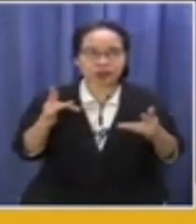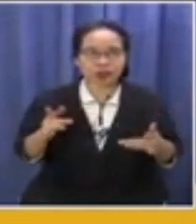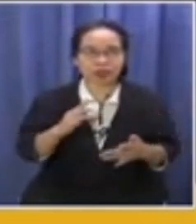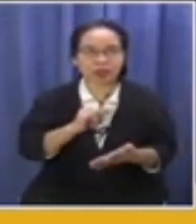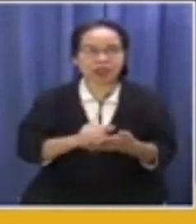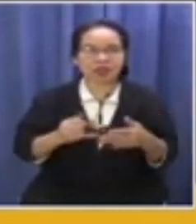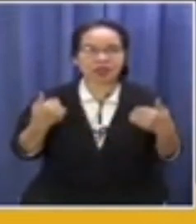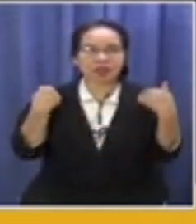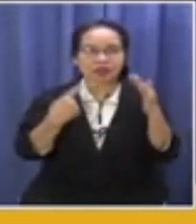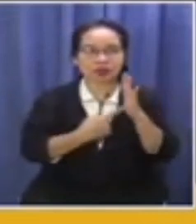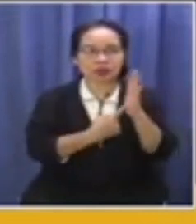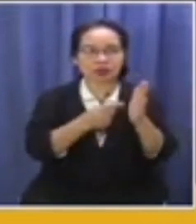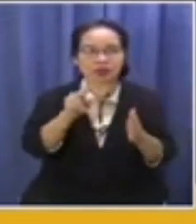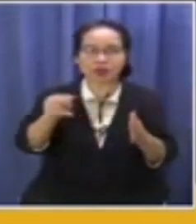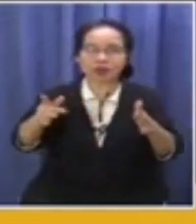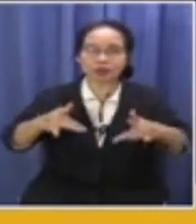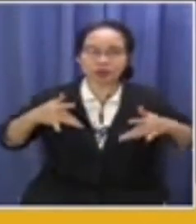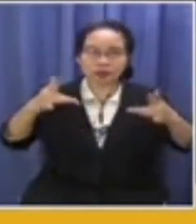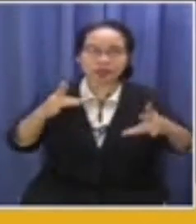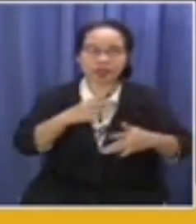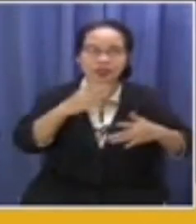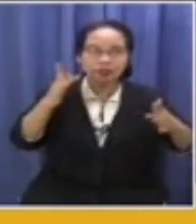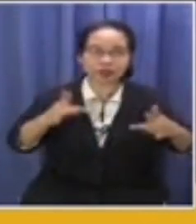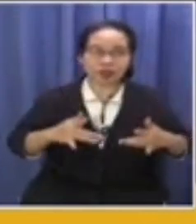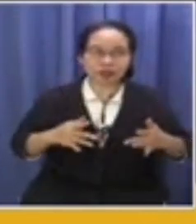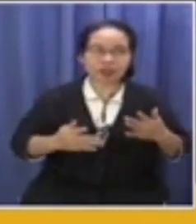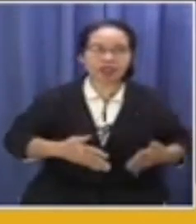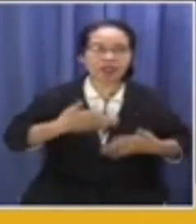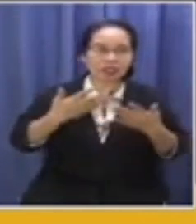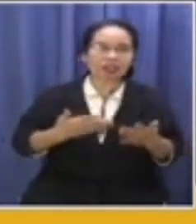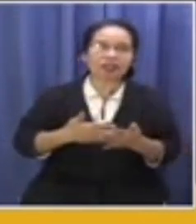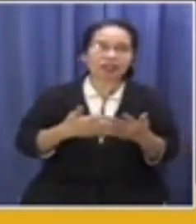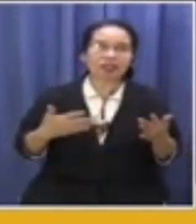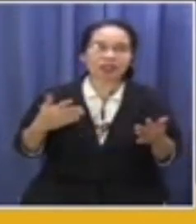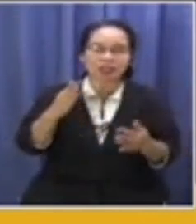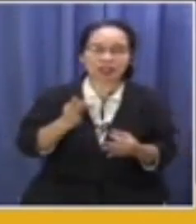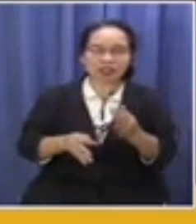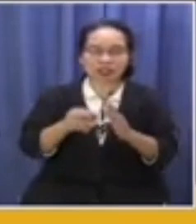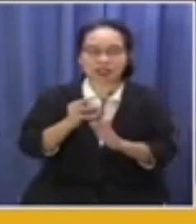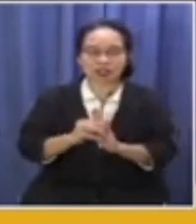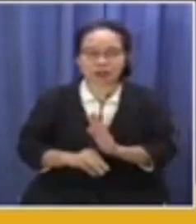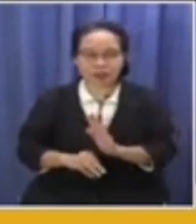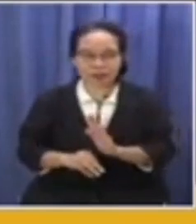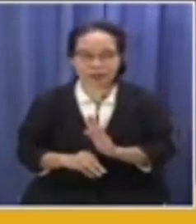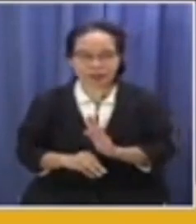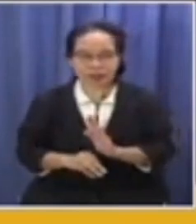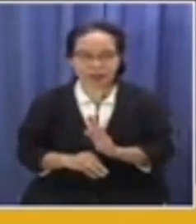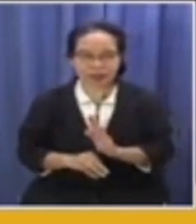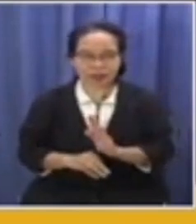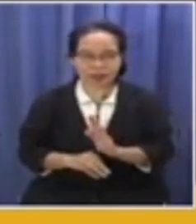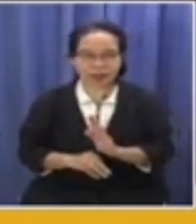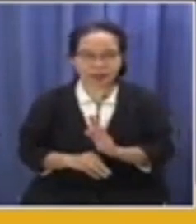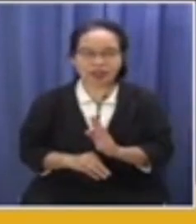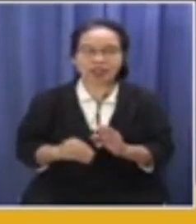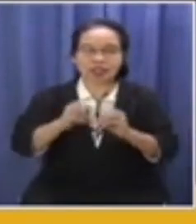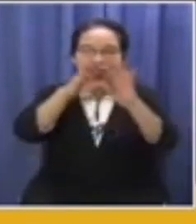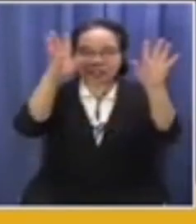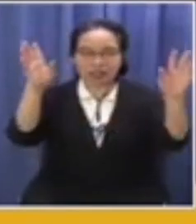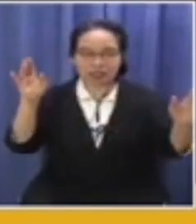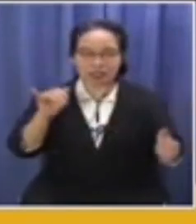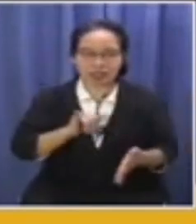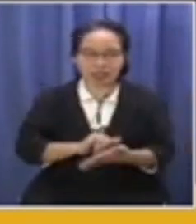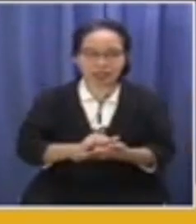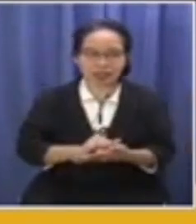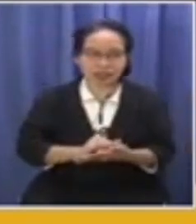sa hindi nagpakita ng awa ang awa ay lumuluwalhati laban sa paghuhukom Maliwanag na